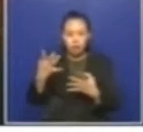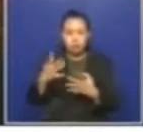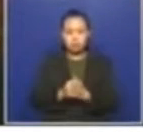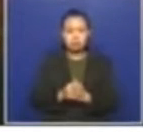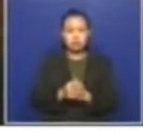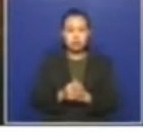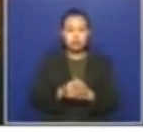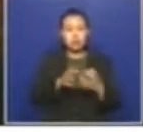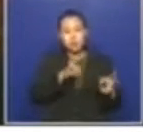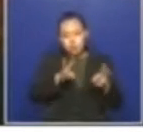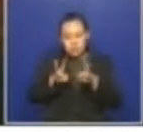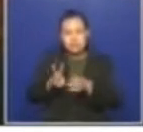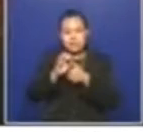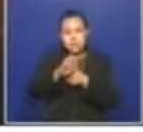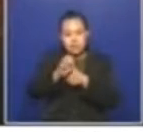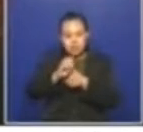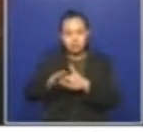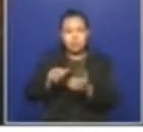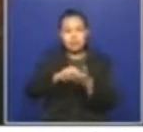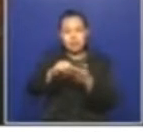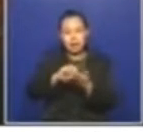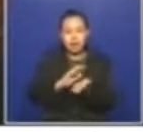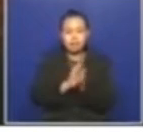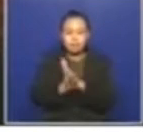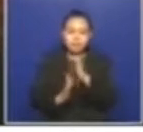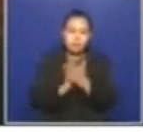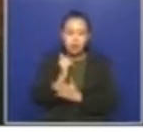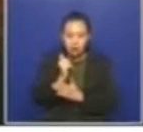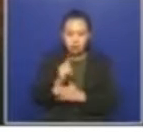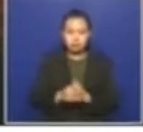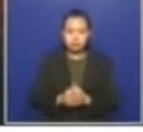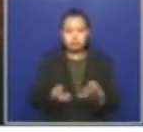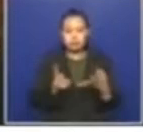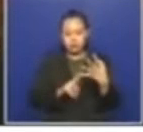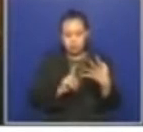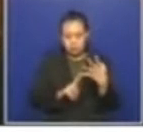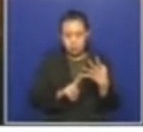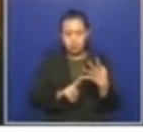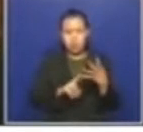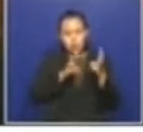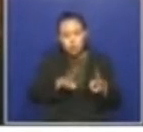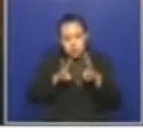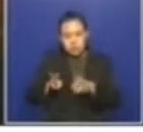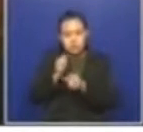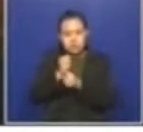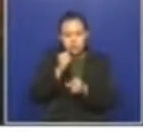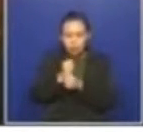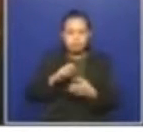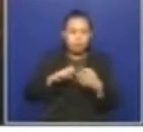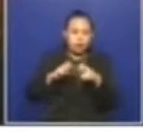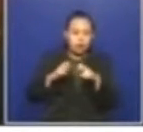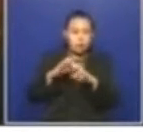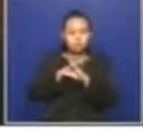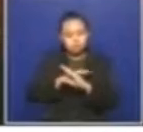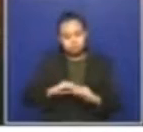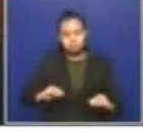างดับทุกข์กันแล้วสุดท้ายเนี่ยเราก็วิเคราะห์ถึงวิธีการพ้นทุกข์กัน หลักก็อยู่ตรงนี้ครับเพราะนั้นผม